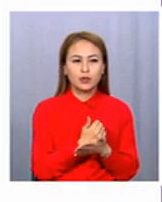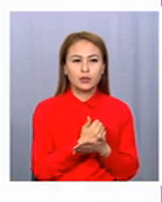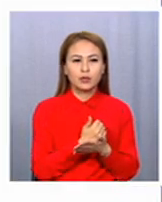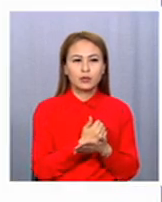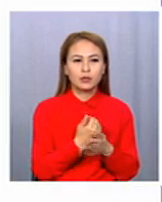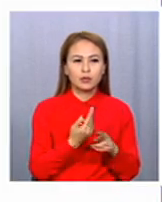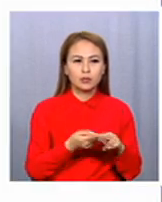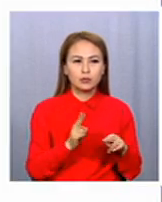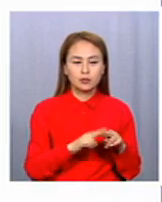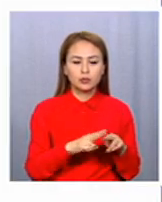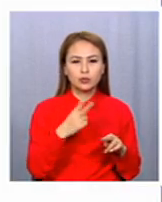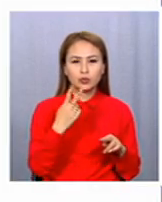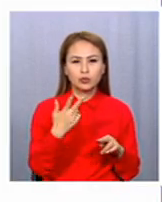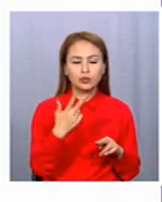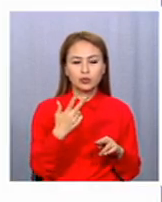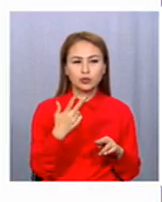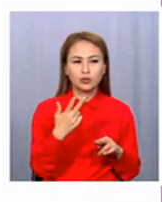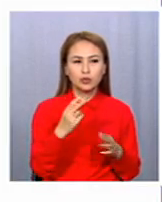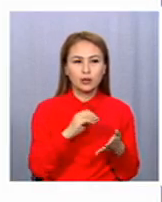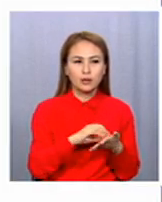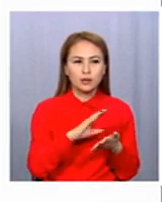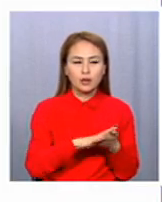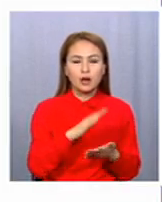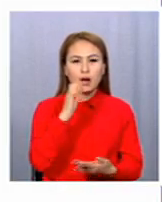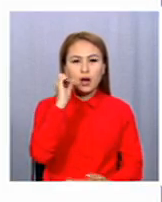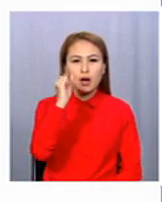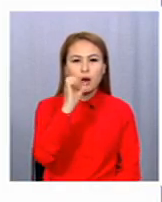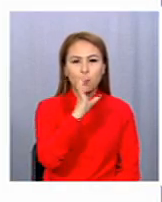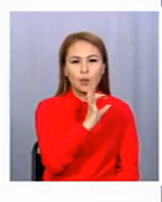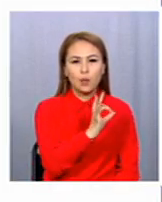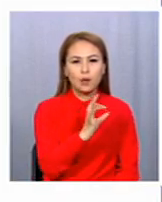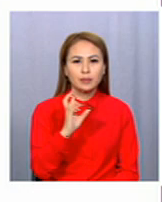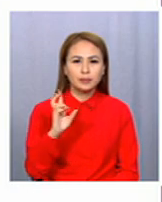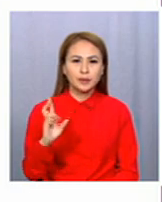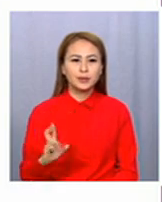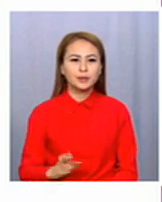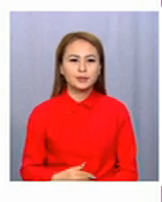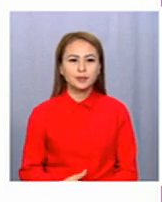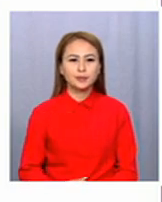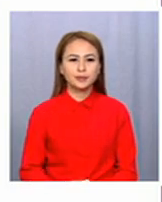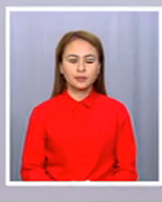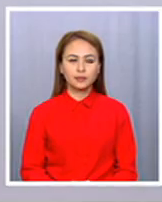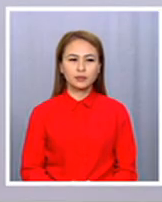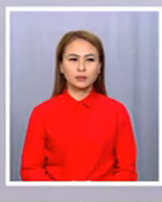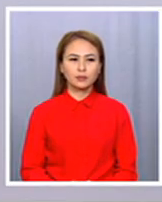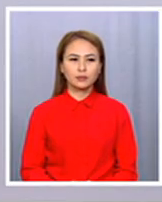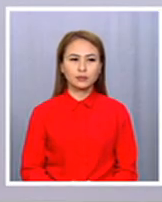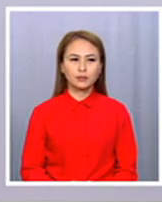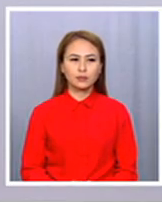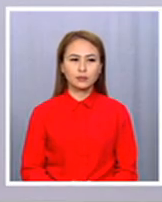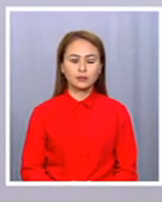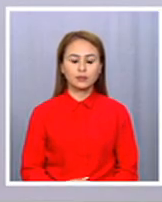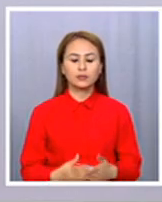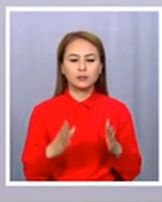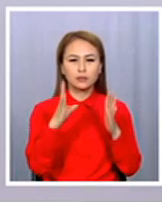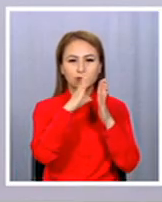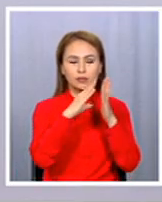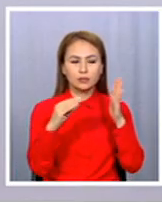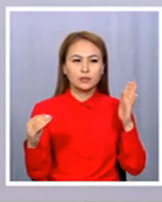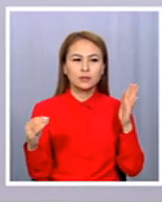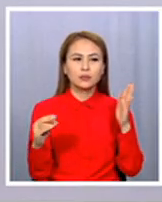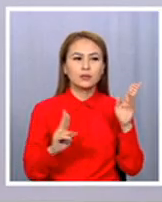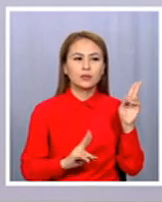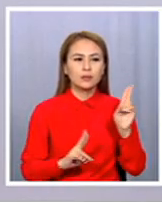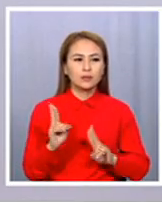осы шарпен берілеміз, яғни А, О, Б бұрышы. Ал енді бұрыштың ережесін айтайық.